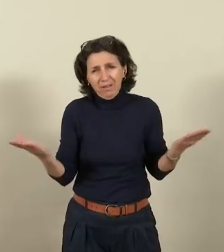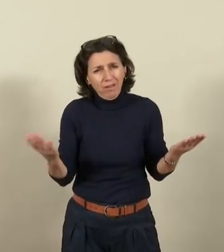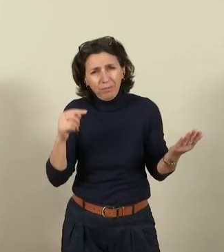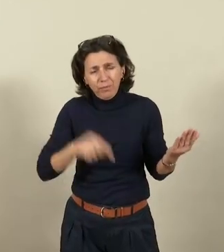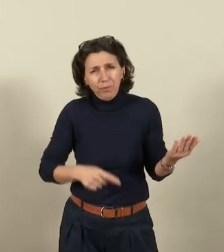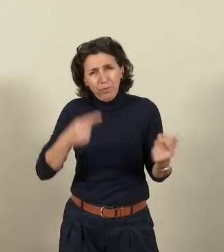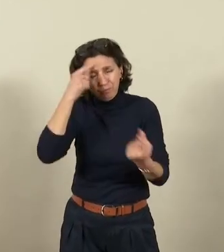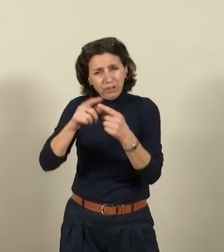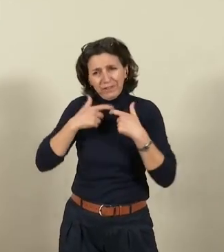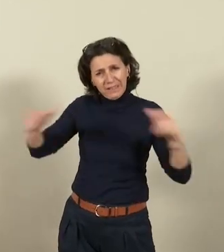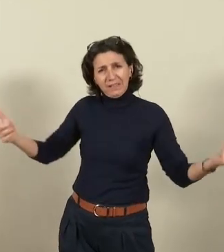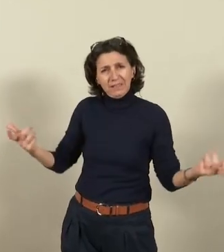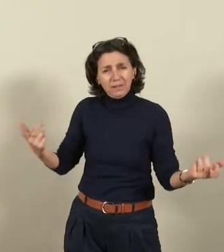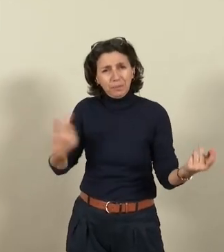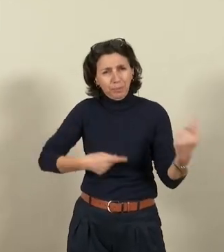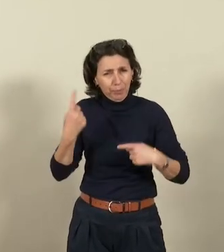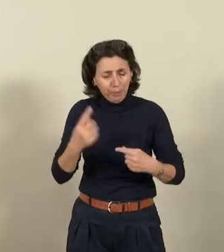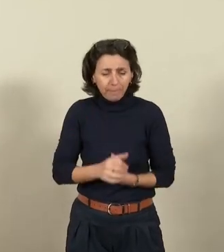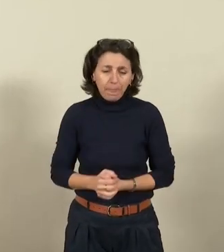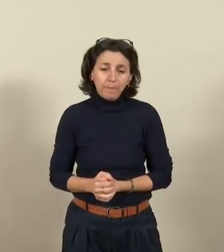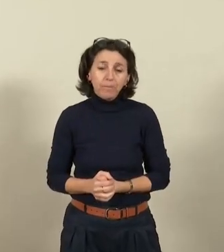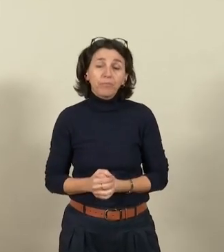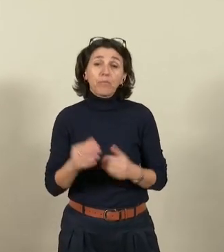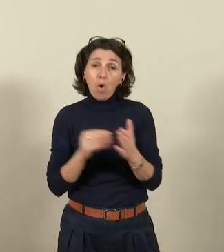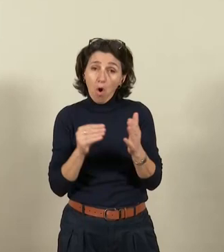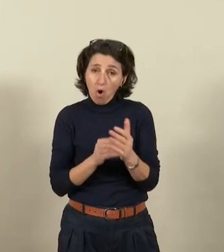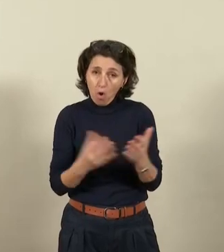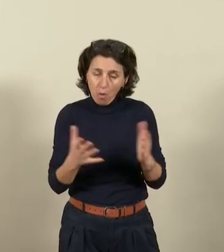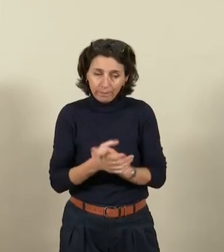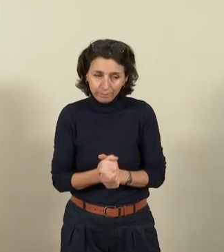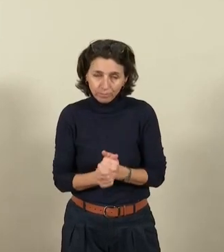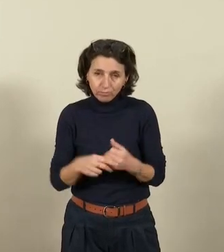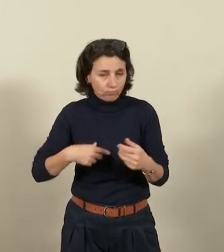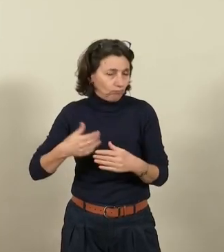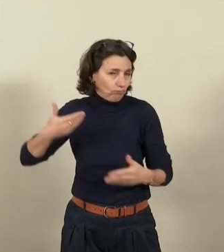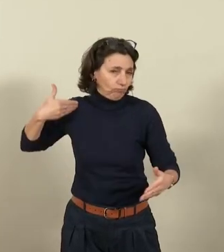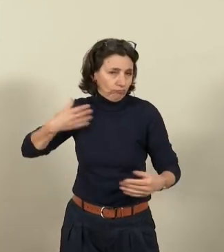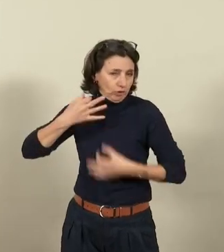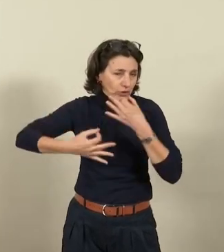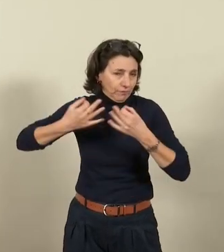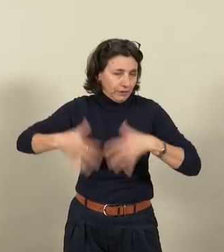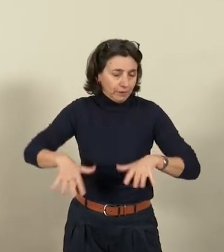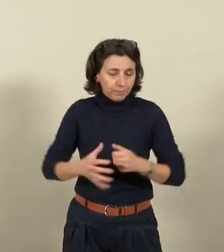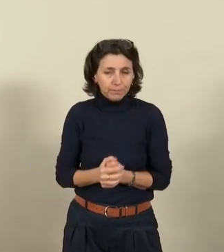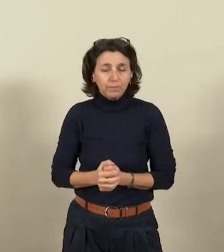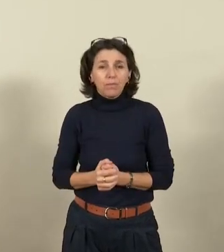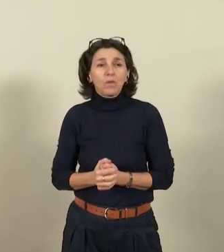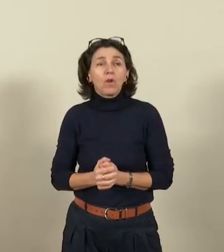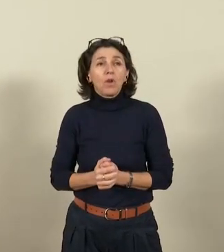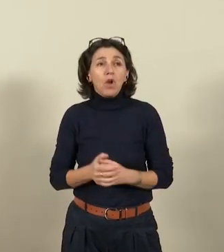ensuite plus important encore sur le fond nous l'avons déjà dénoncé par le passé vous soumettez l'attribution de